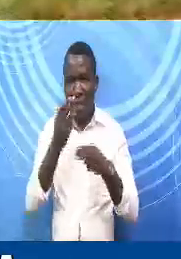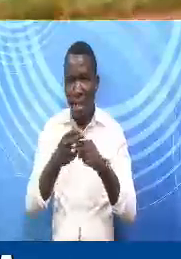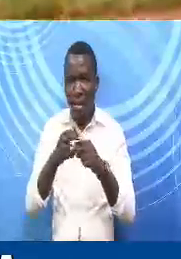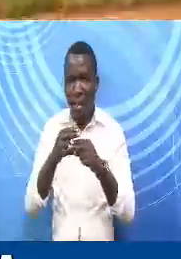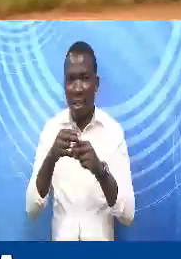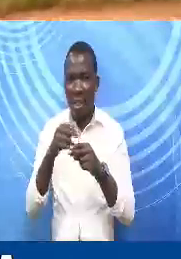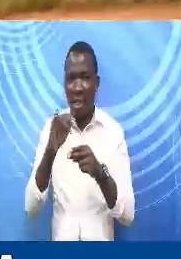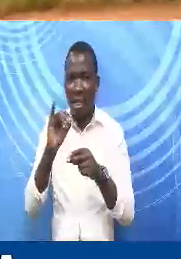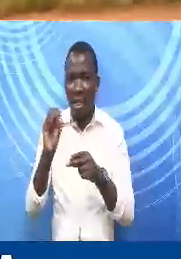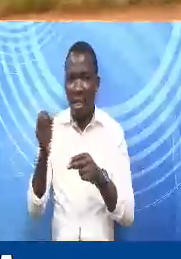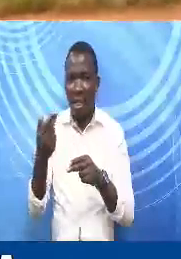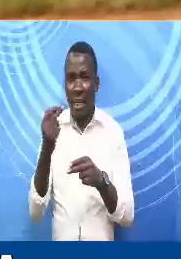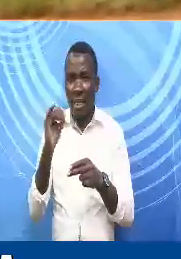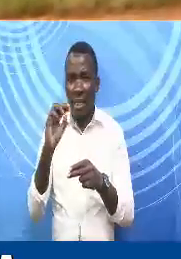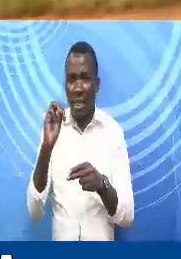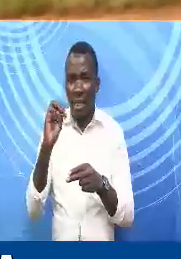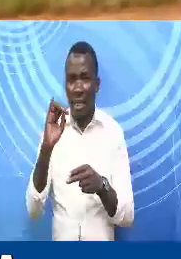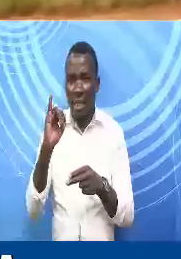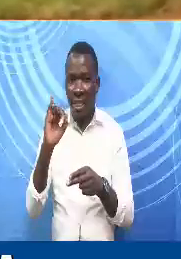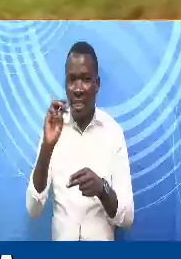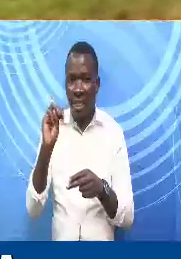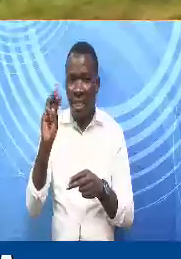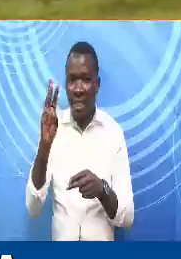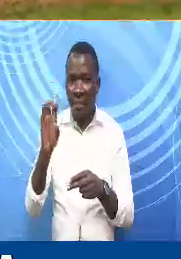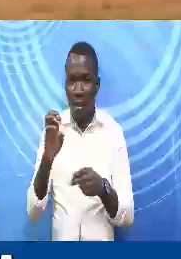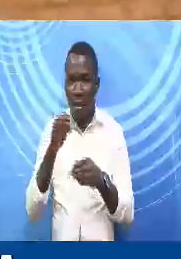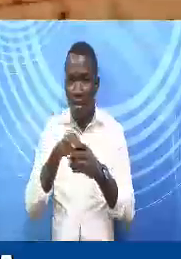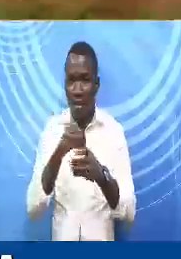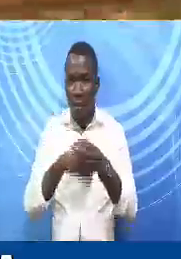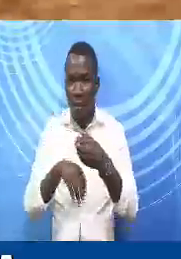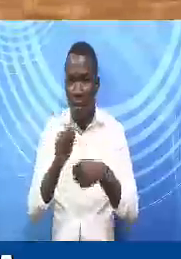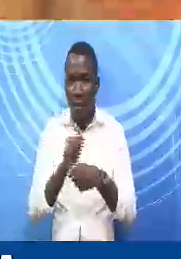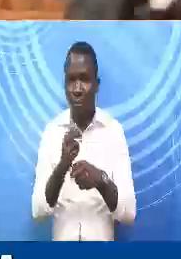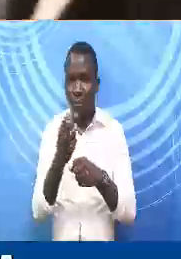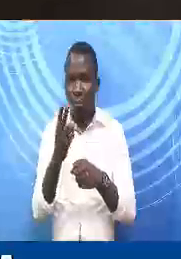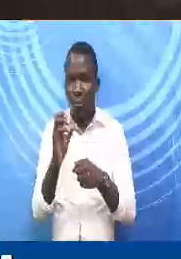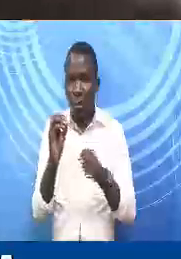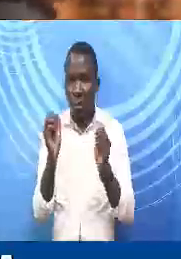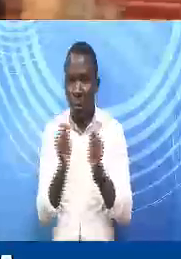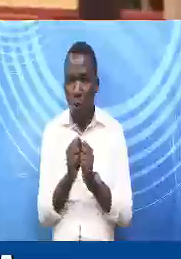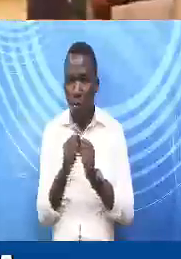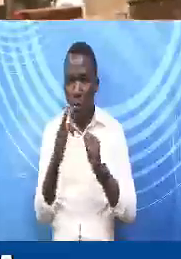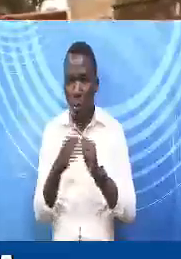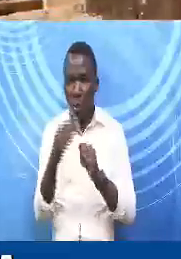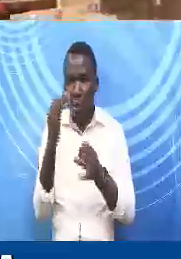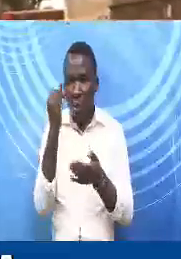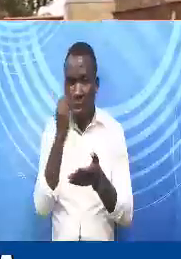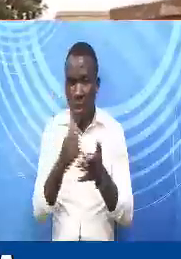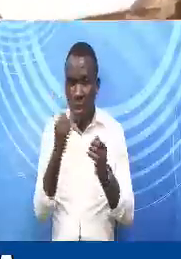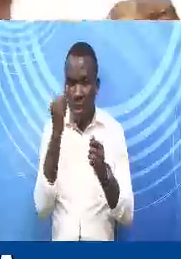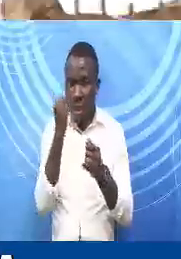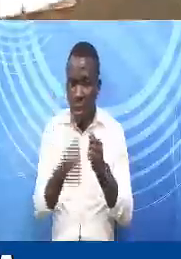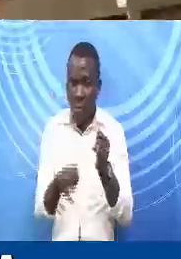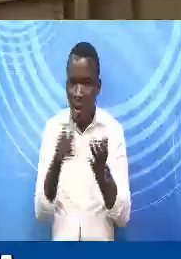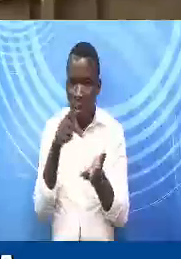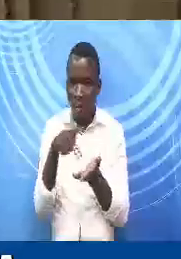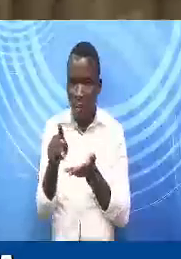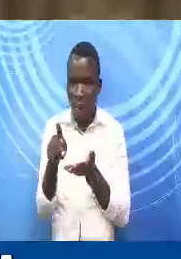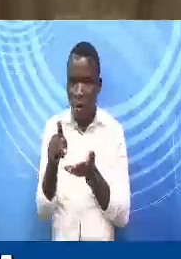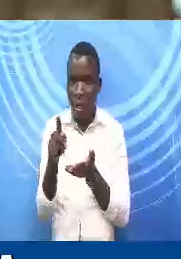Ishimwe Blaise Ishimwe Blaise muri 2018 amaze kugura ndibuka ko yigeze yadusaba